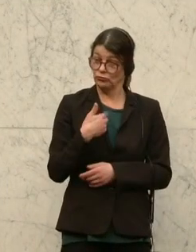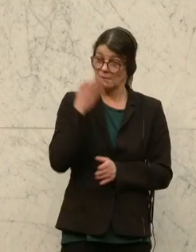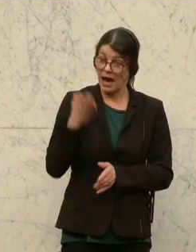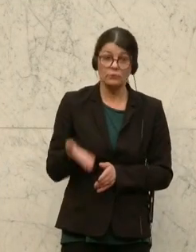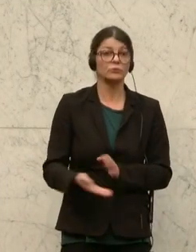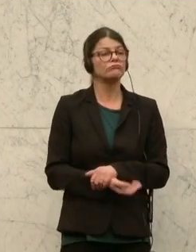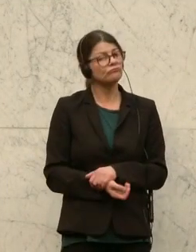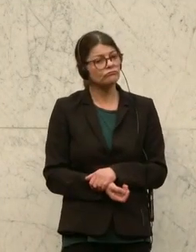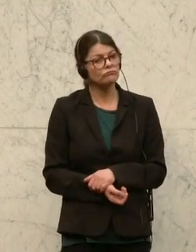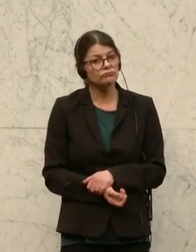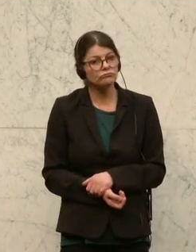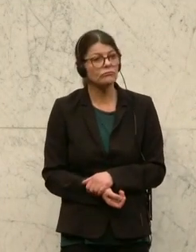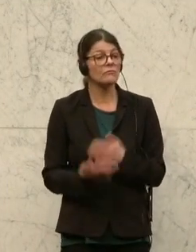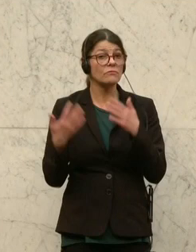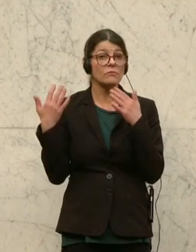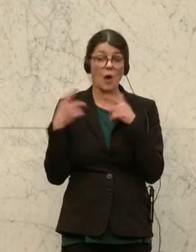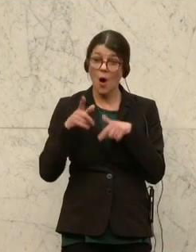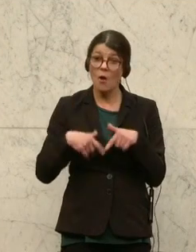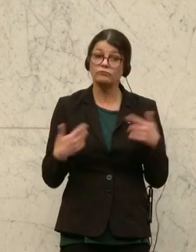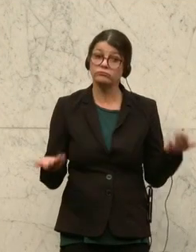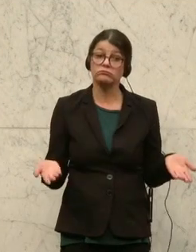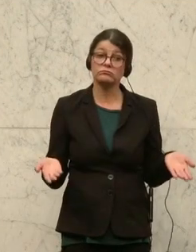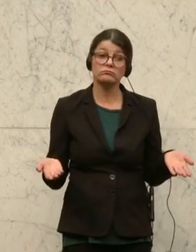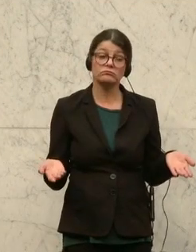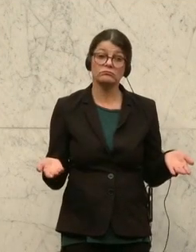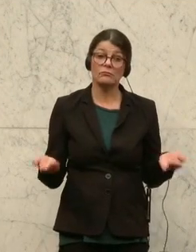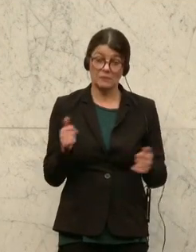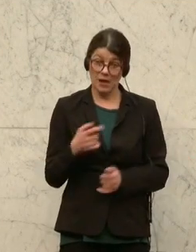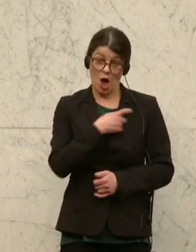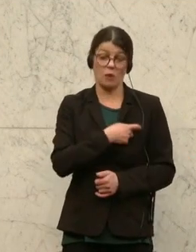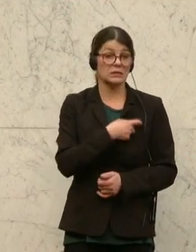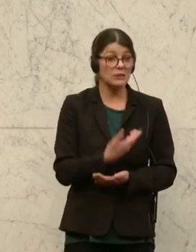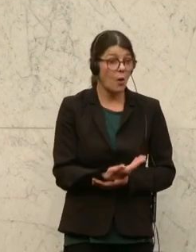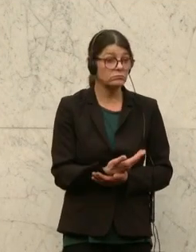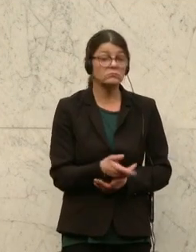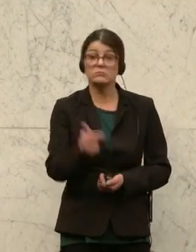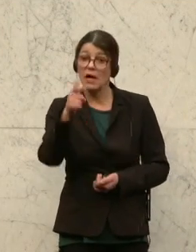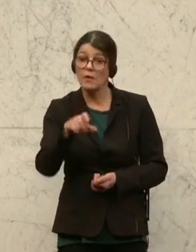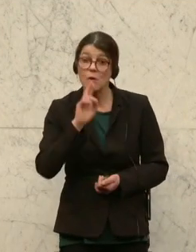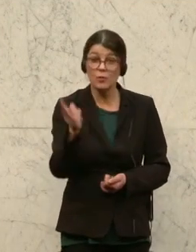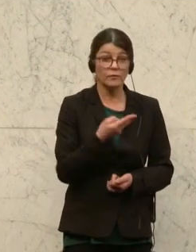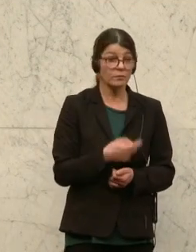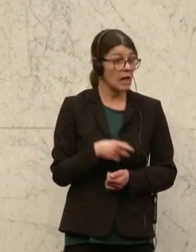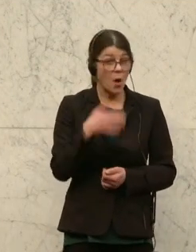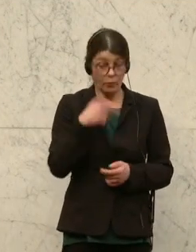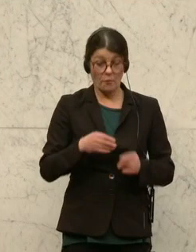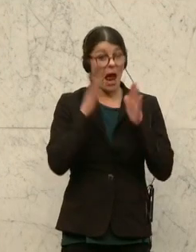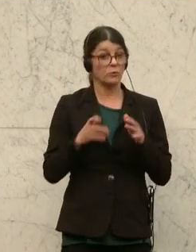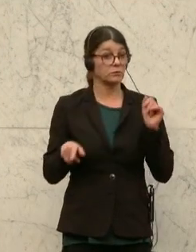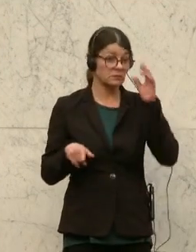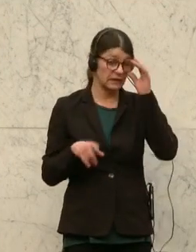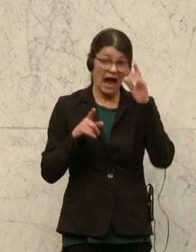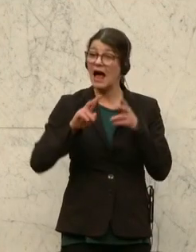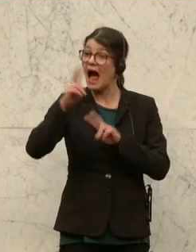etwa in vielen Fällen in die Kommission jemand geholt wird, der gar nicht aus dem Haus ist, sondern aus